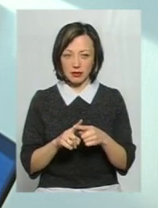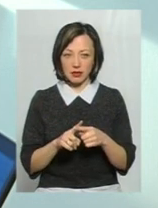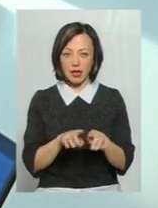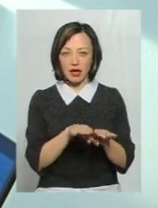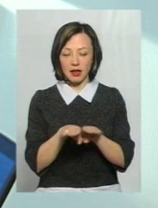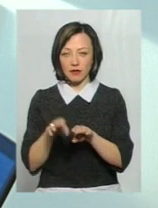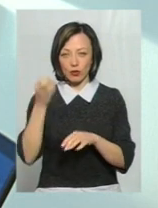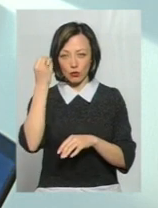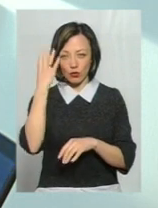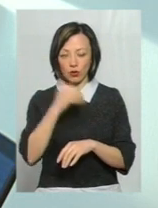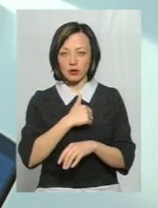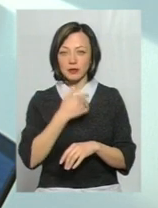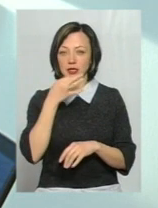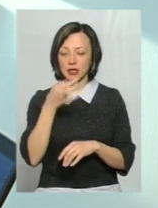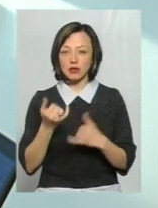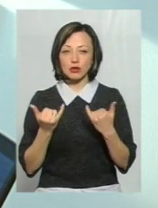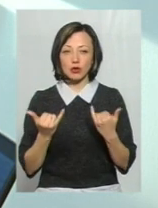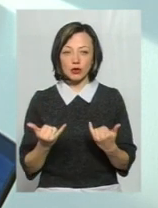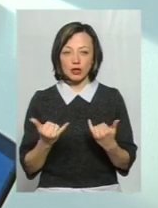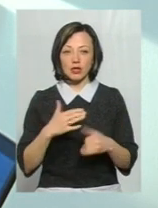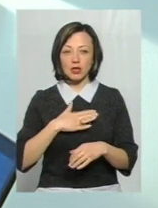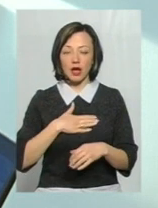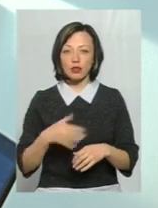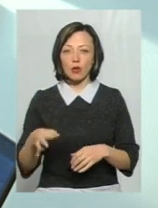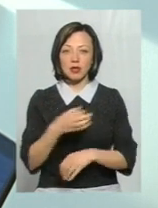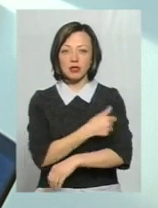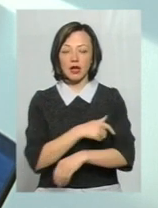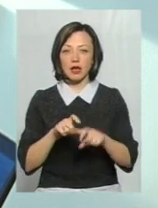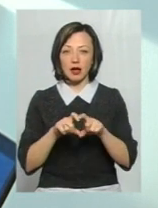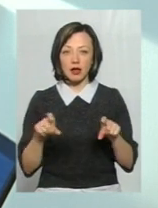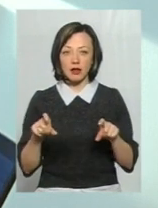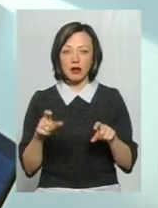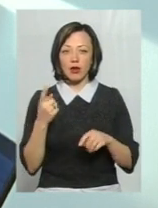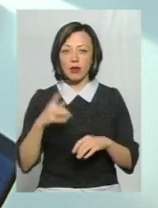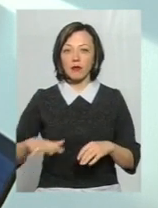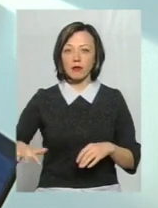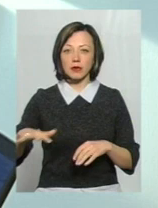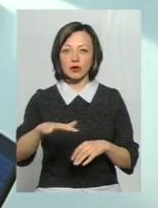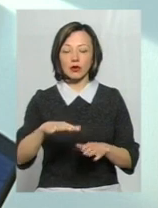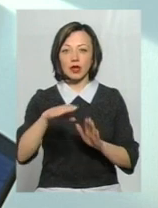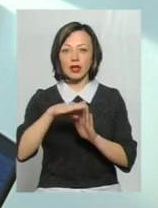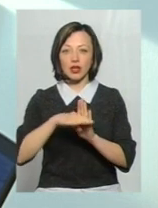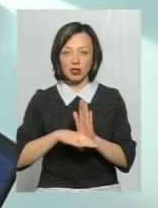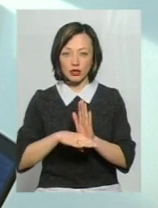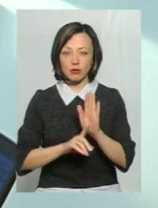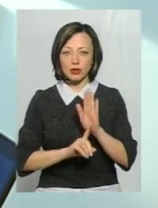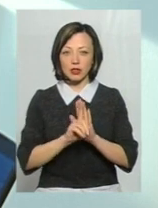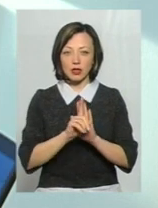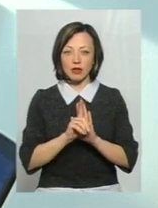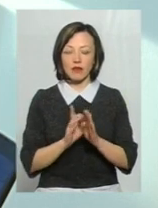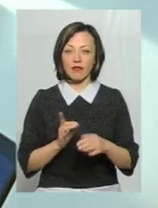рівень культури? Я хотів би сказати, що сьогоднішня наша обласна лікарня – одна із по території, одна із самих гірших. Починаючи від